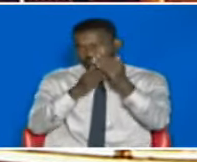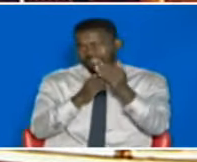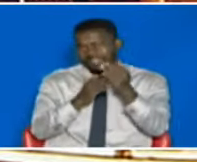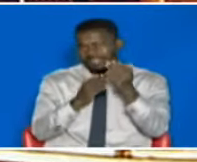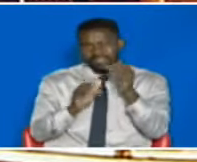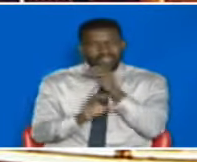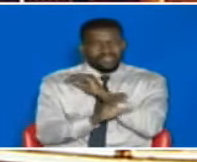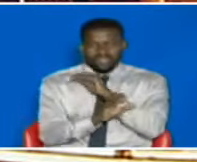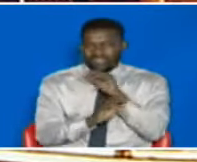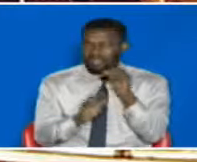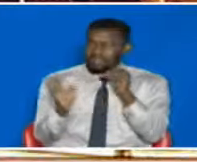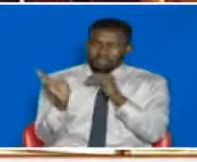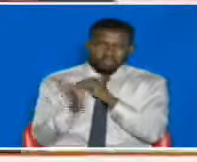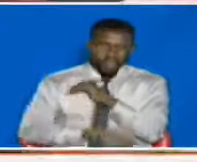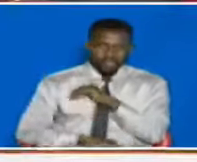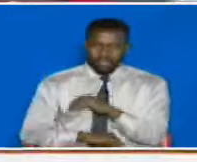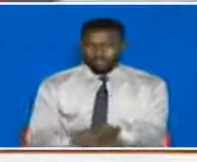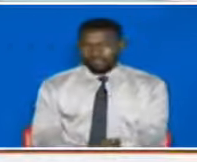Grace Nganga na mengi.